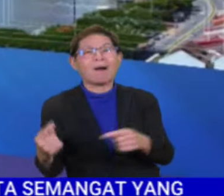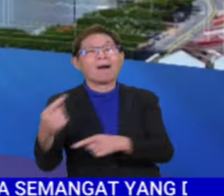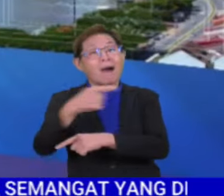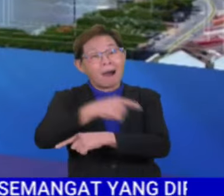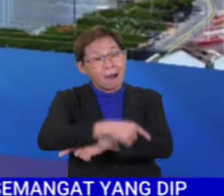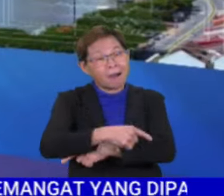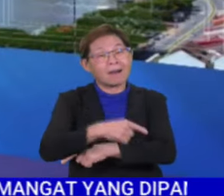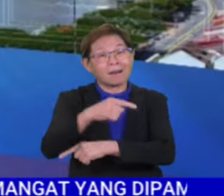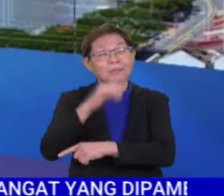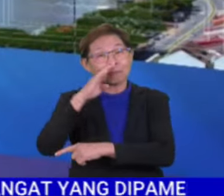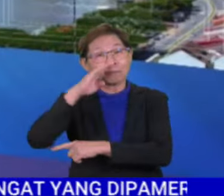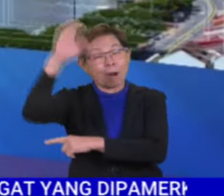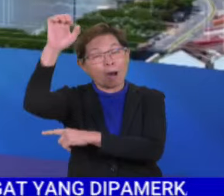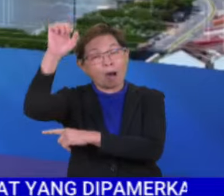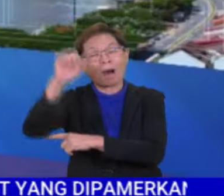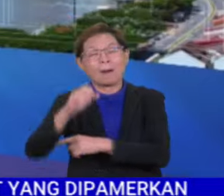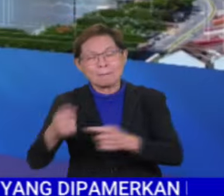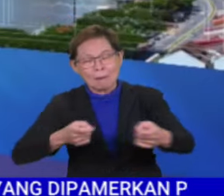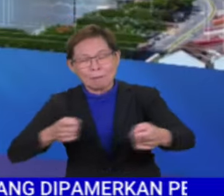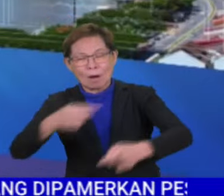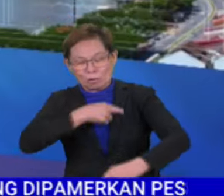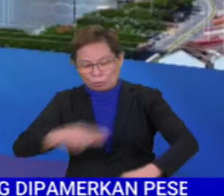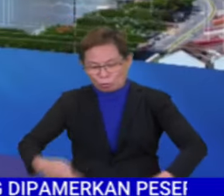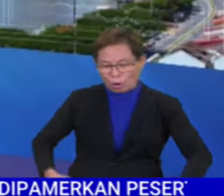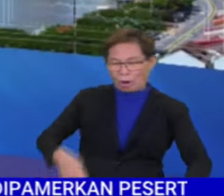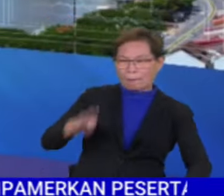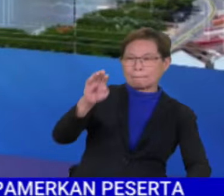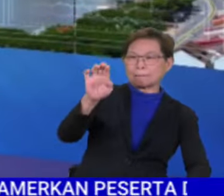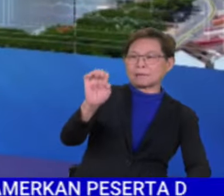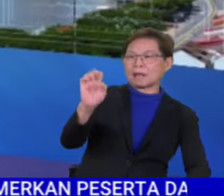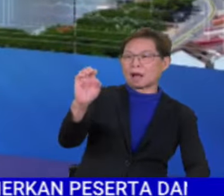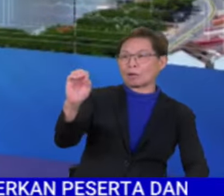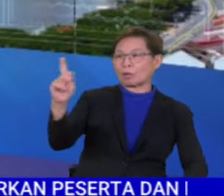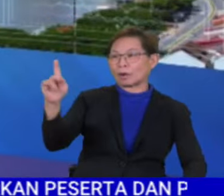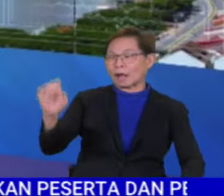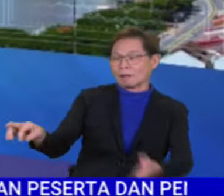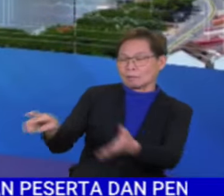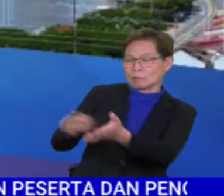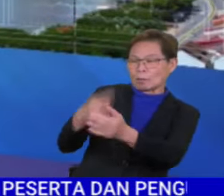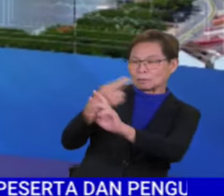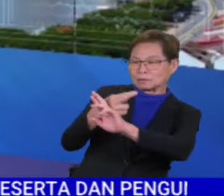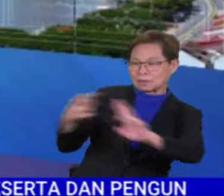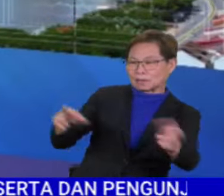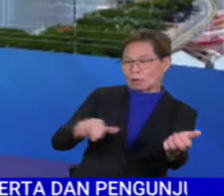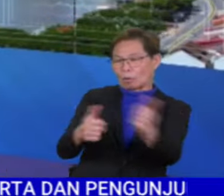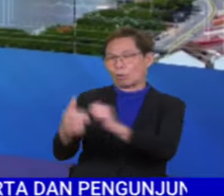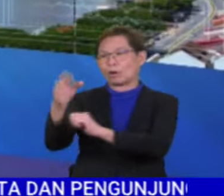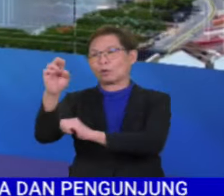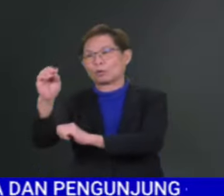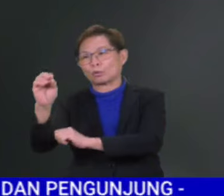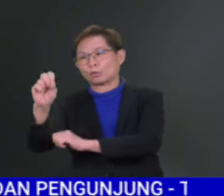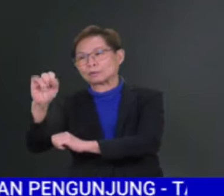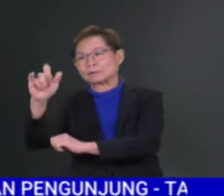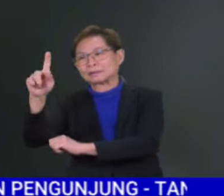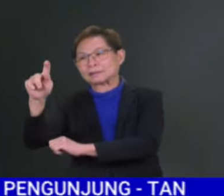sejarah perjuangan Rentap menentang pemerintahan Rajah Brooke melalui laporan yang disediakan Rosita Ampong.